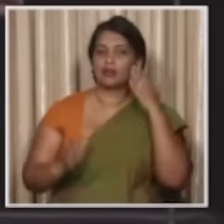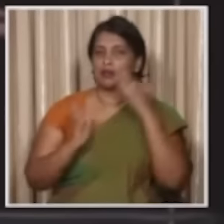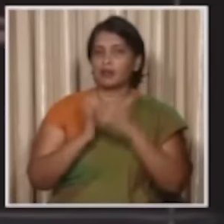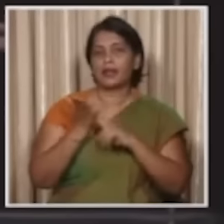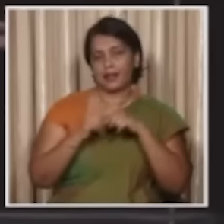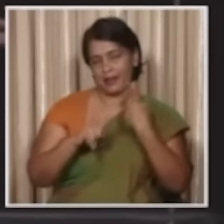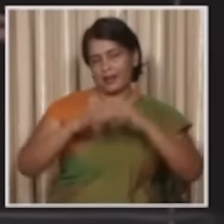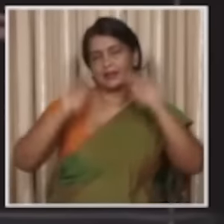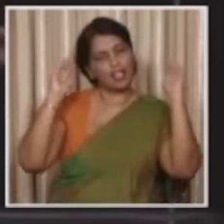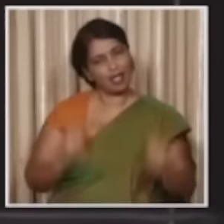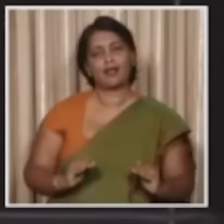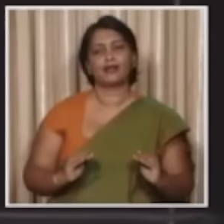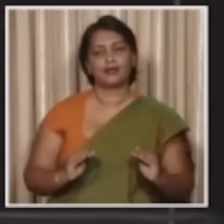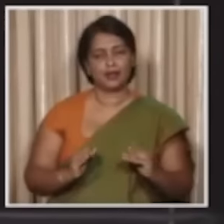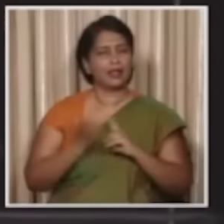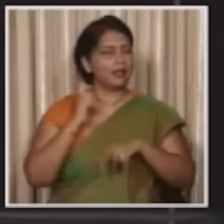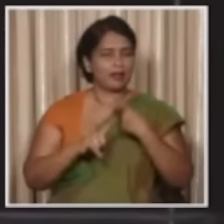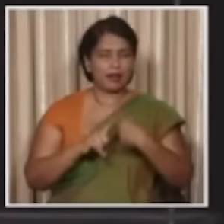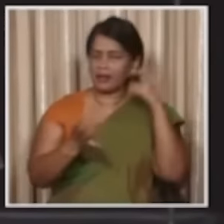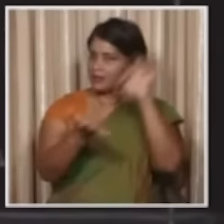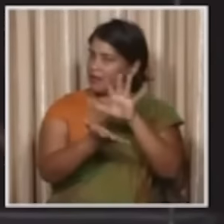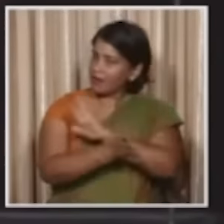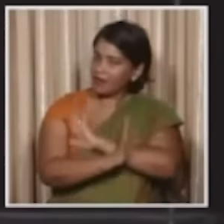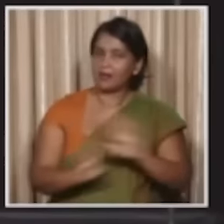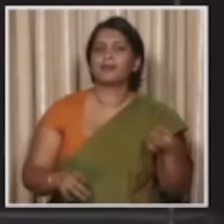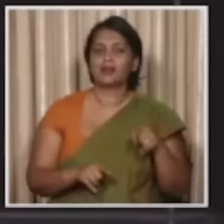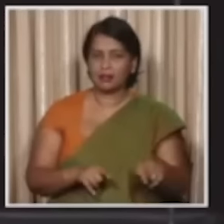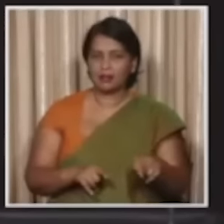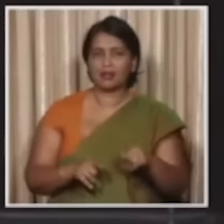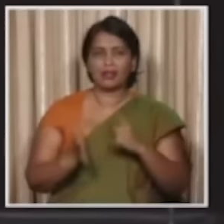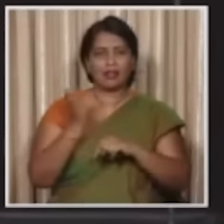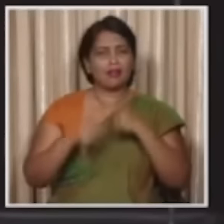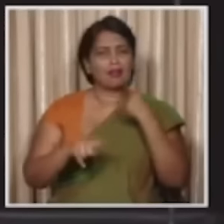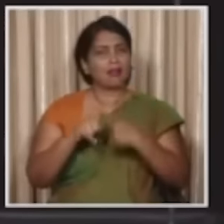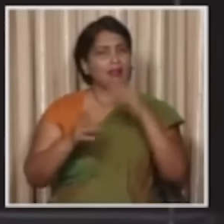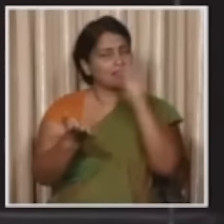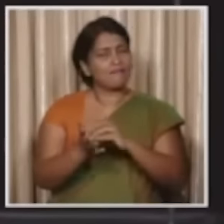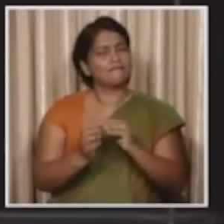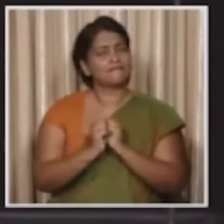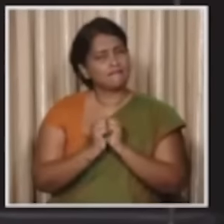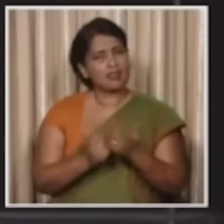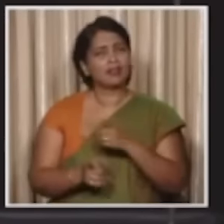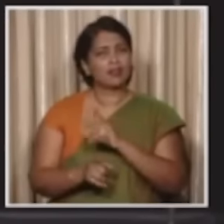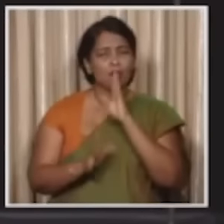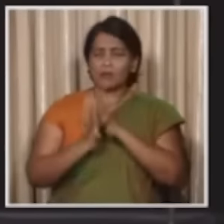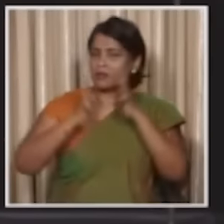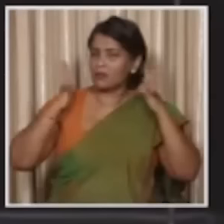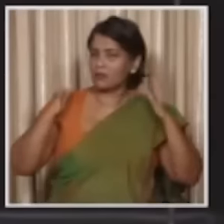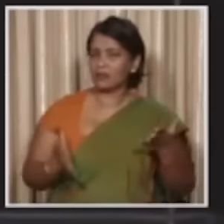බද්ද අඩු කරන්න. බදු ගහන්න එපා. මේකට බදු ගහනවට වඩා හොඳයි මේක මහ